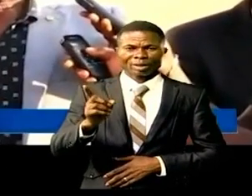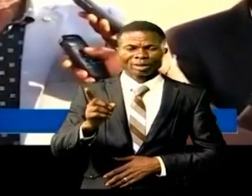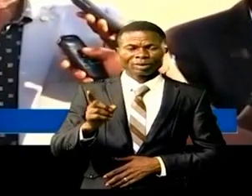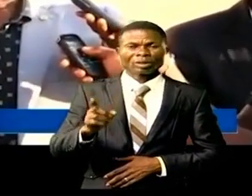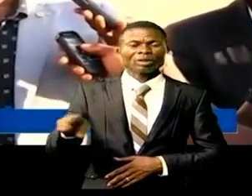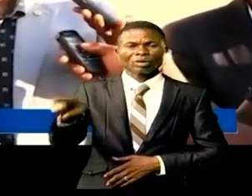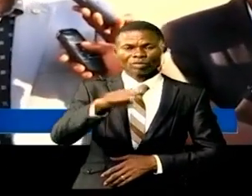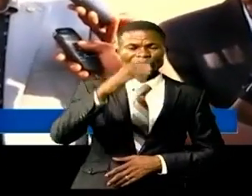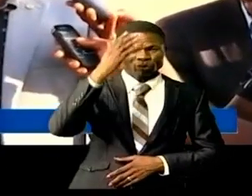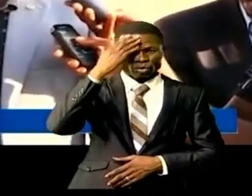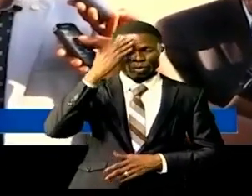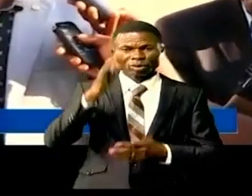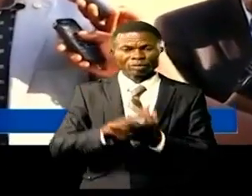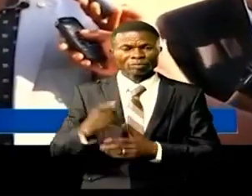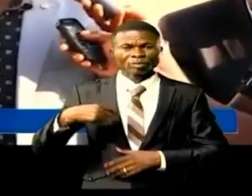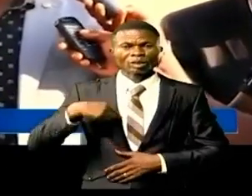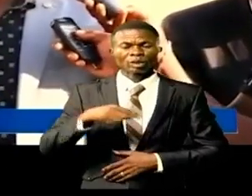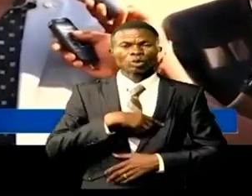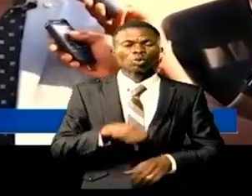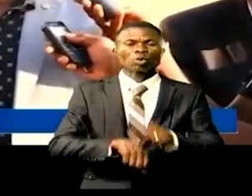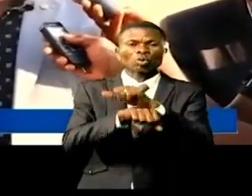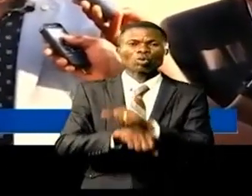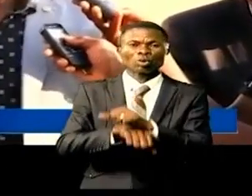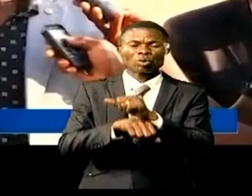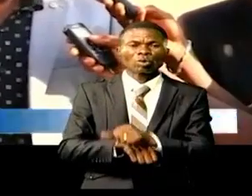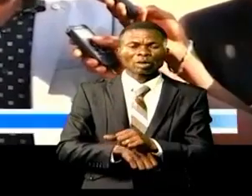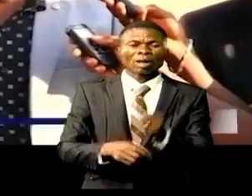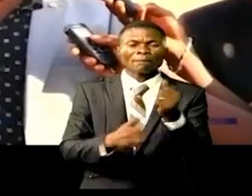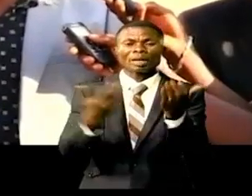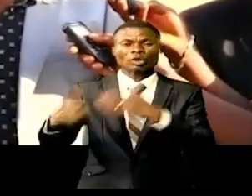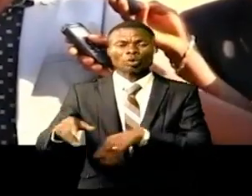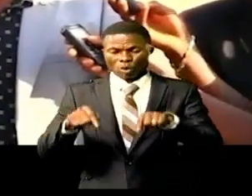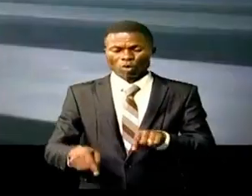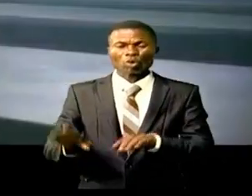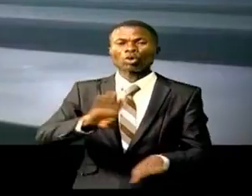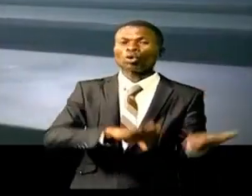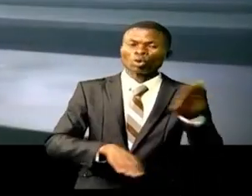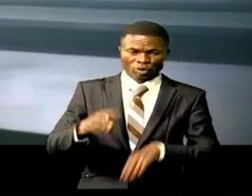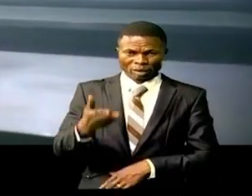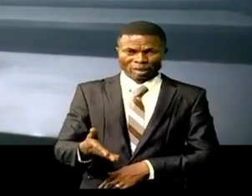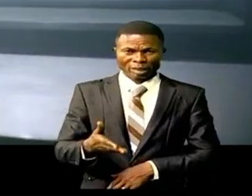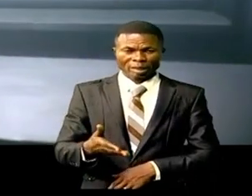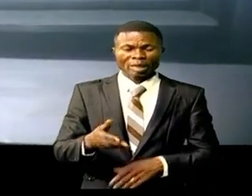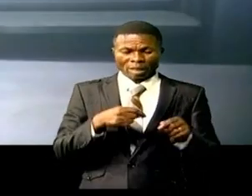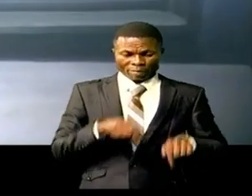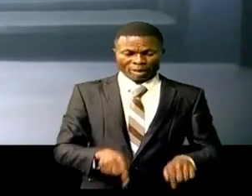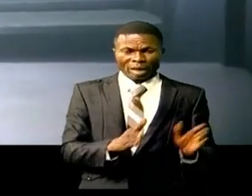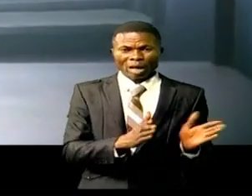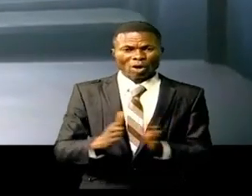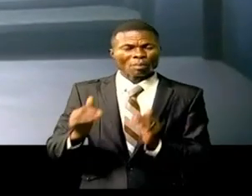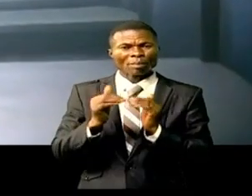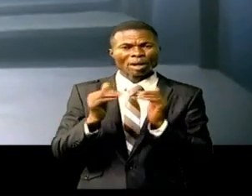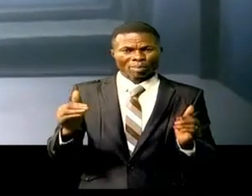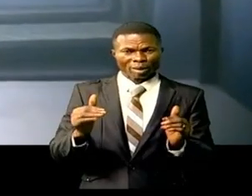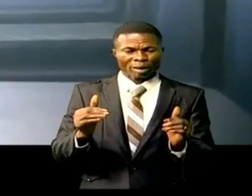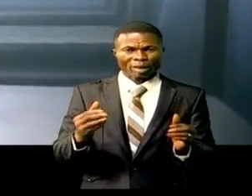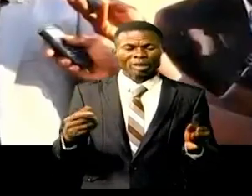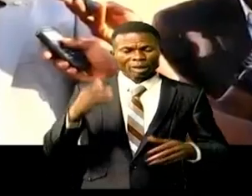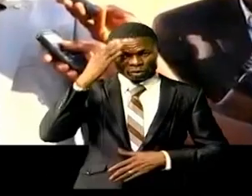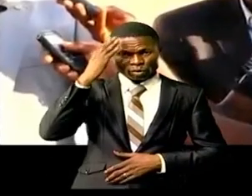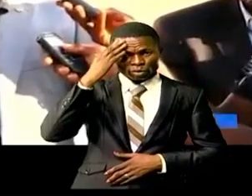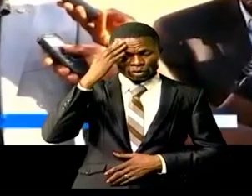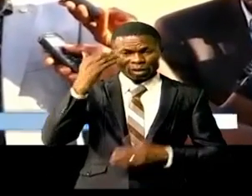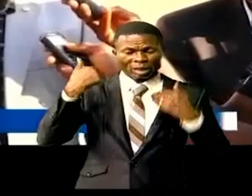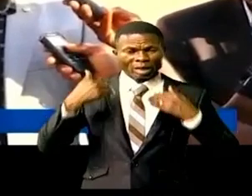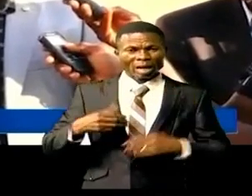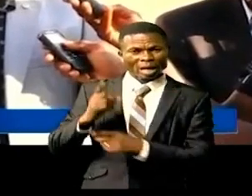que nous nous sommes habitués à l'élo-l'élo. Mais aujourd'hui, nous pouvons nous préparer aisément parce que nous savons que le corps